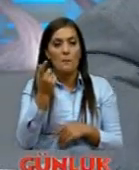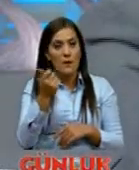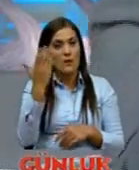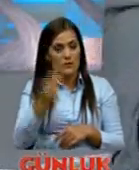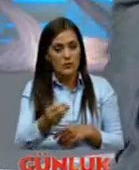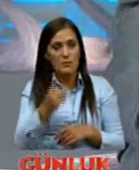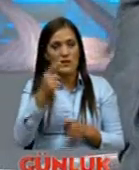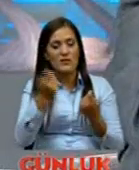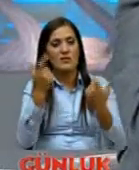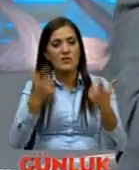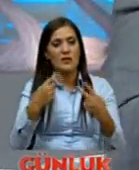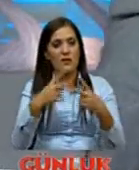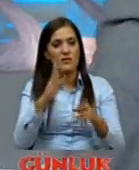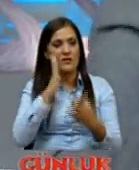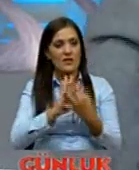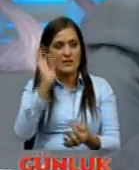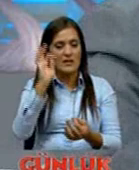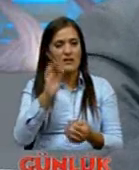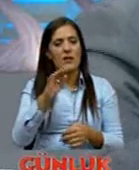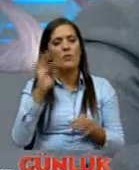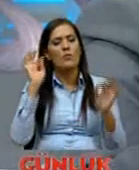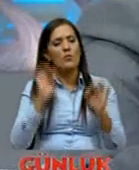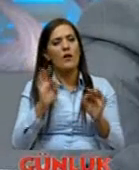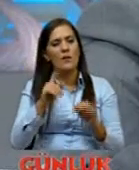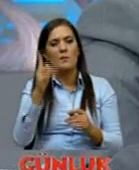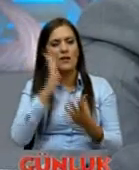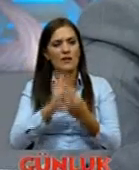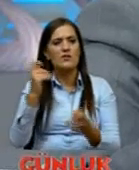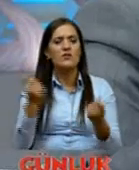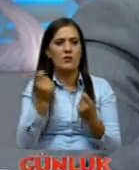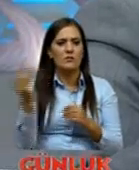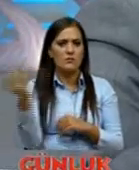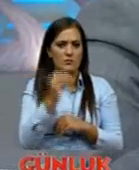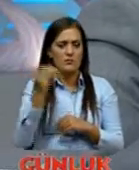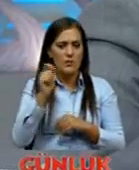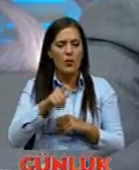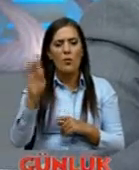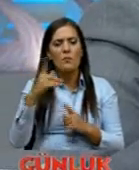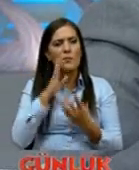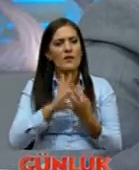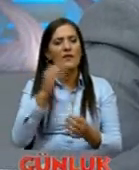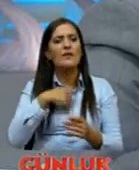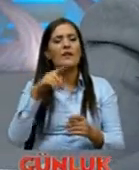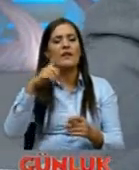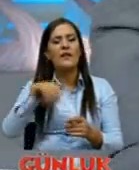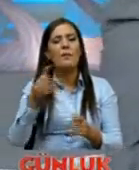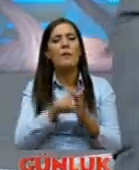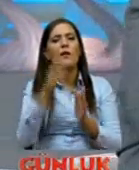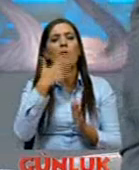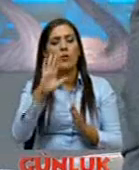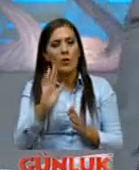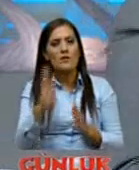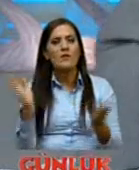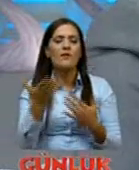parası olup bir iş yeri açan insan muhakkak ki birilerini çalıştırıyordur. O birilerinin de belgesi yoksa veya